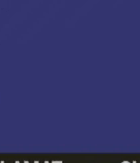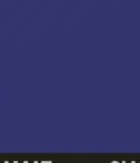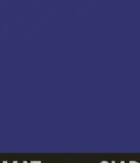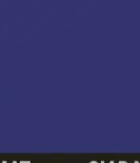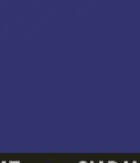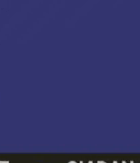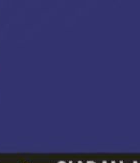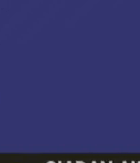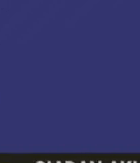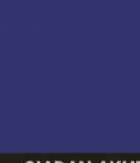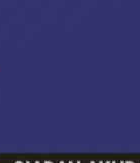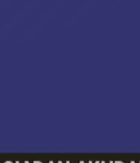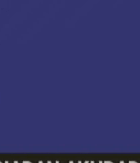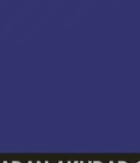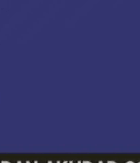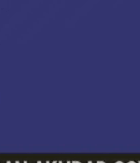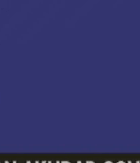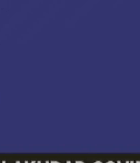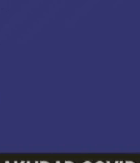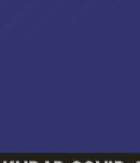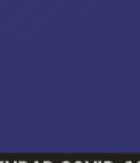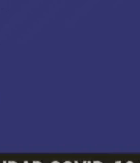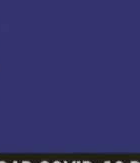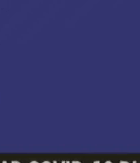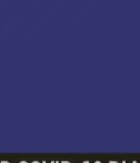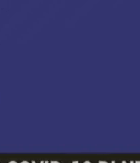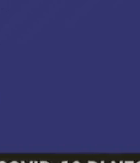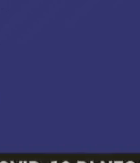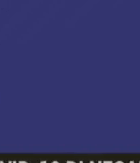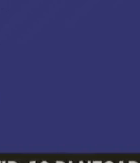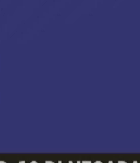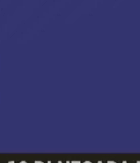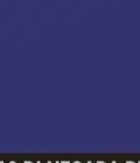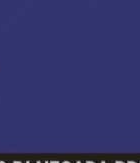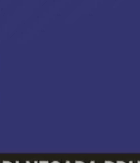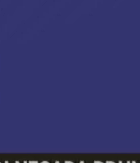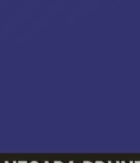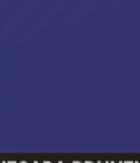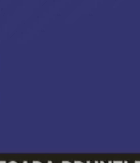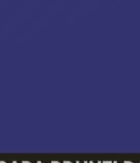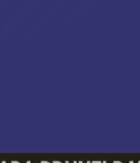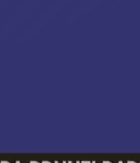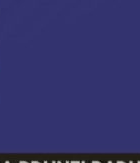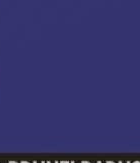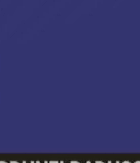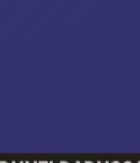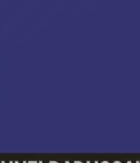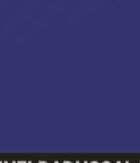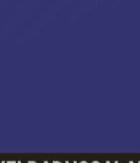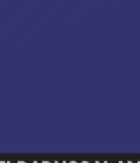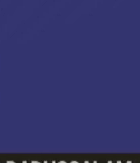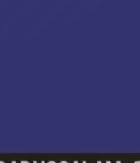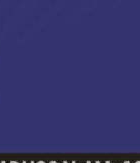perpuluhan satu protus daripada keseluruhan rakyat dan penduduk negara ini telah mendapatkan dos ketiga vaksin dan 12